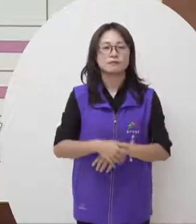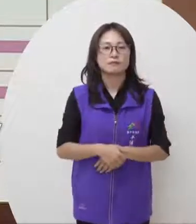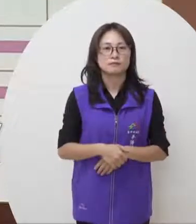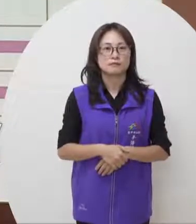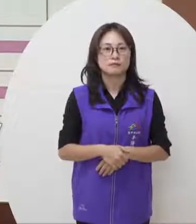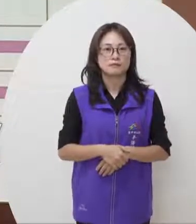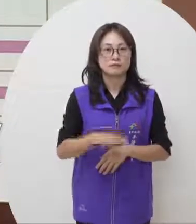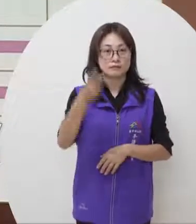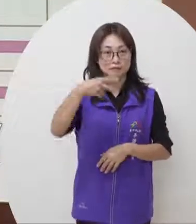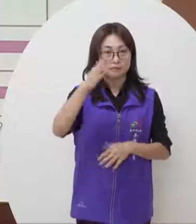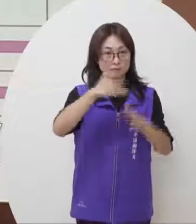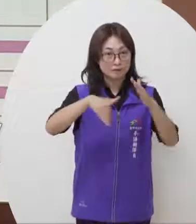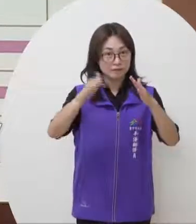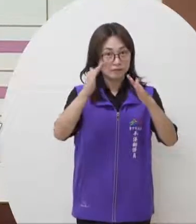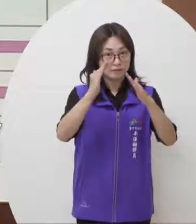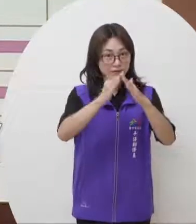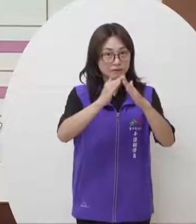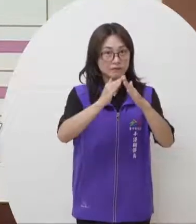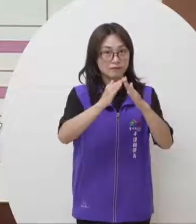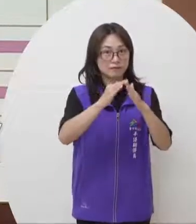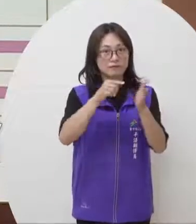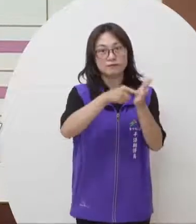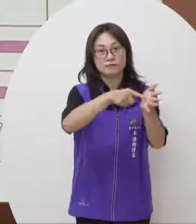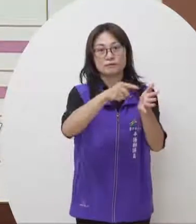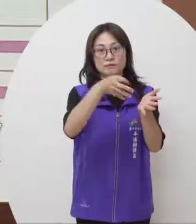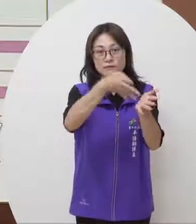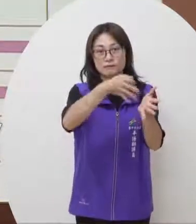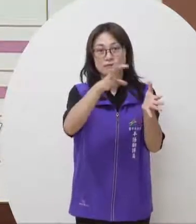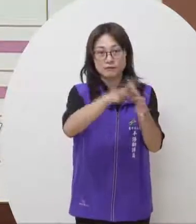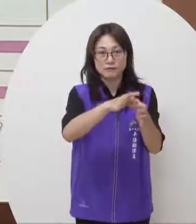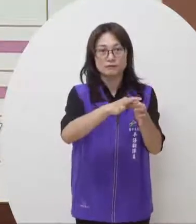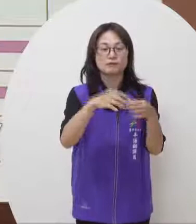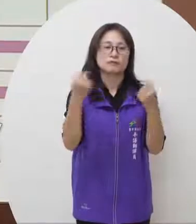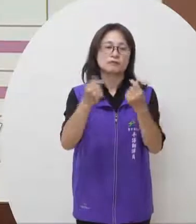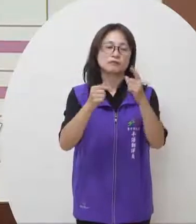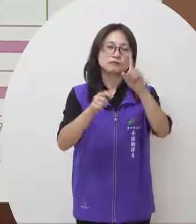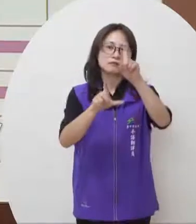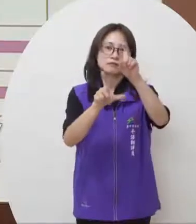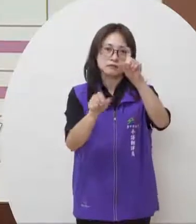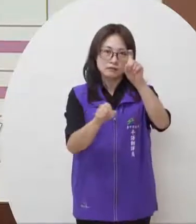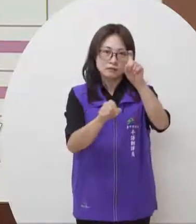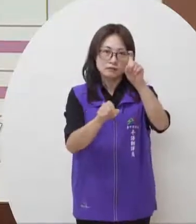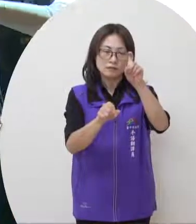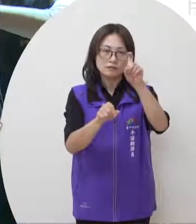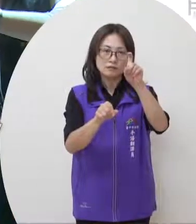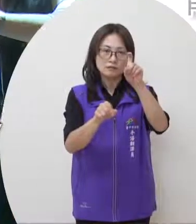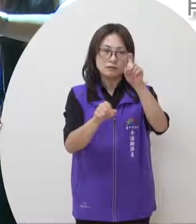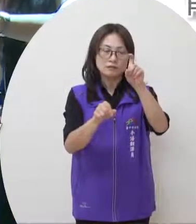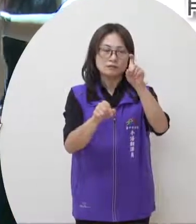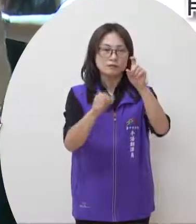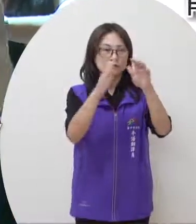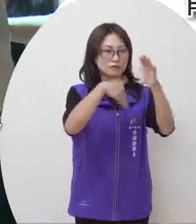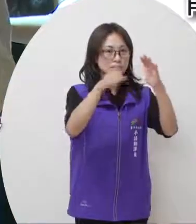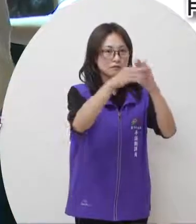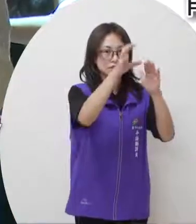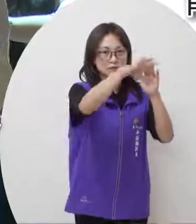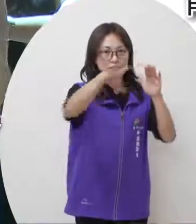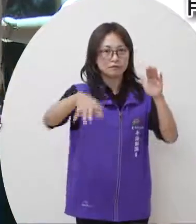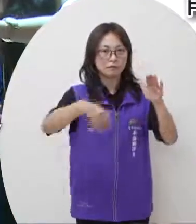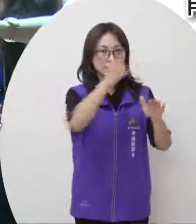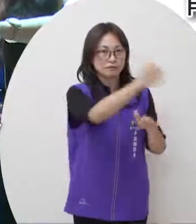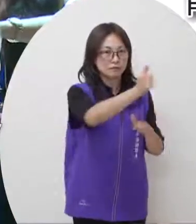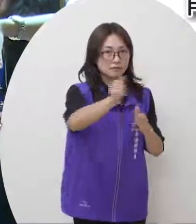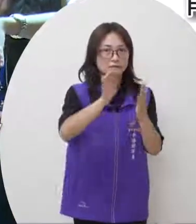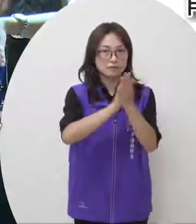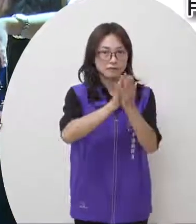园绑卡，基本上十二月份大量就是我们透过十二月份进到了校园巡回，一般民众可以到